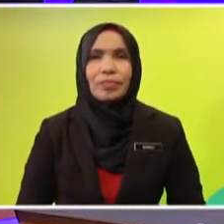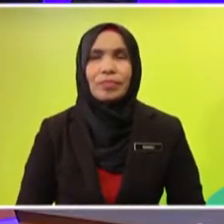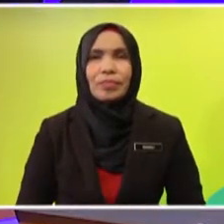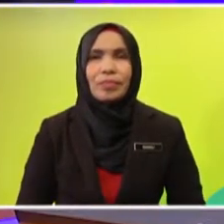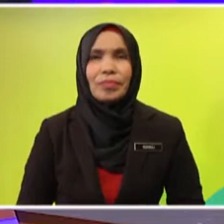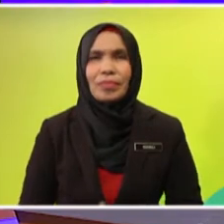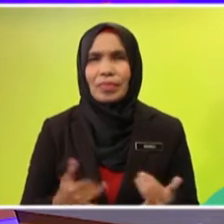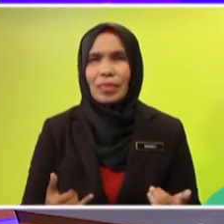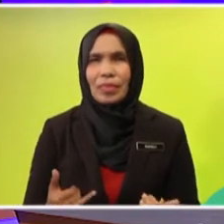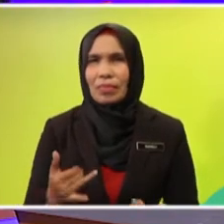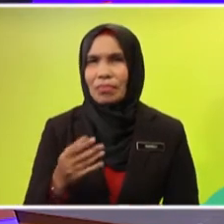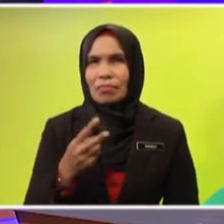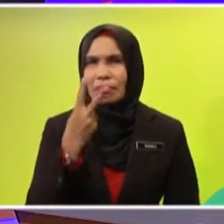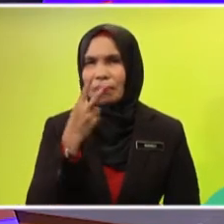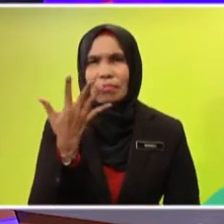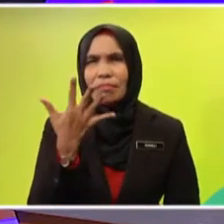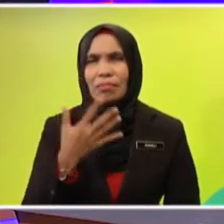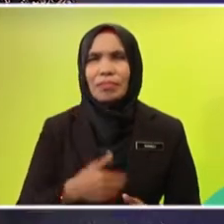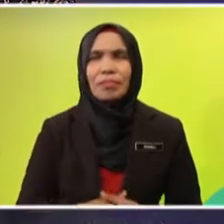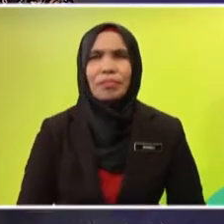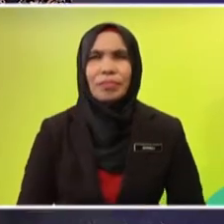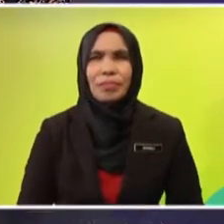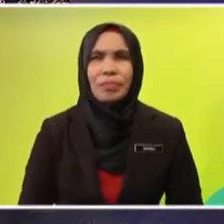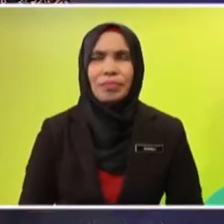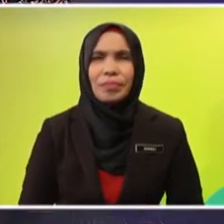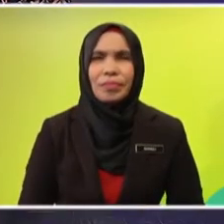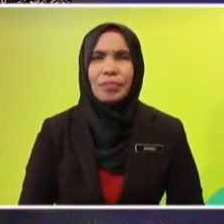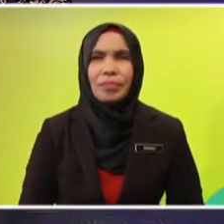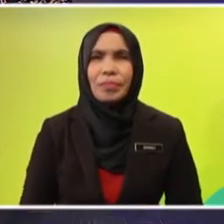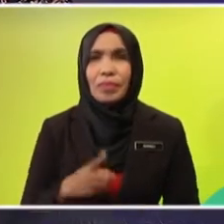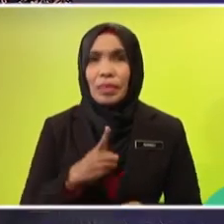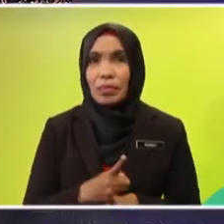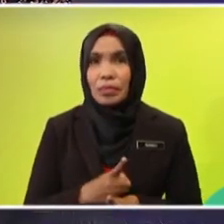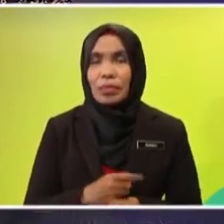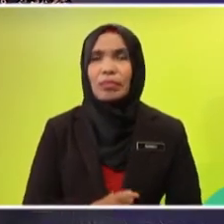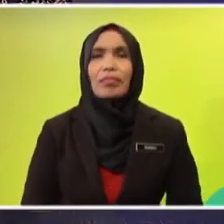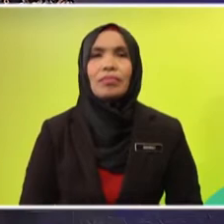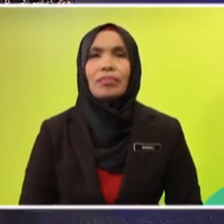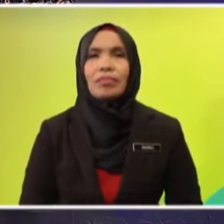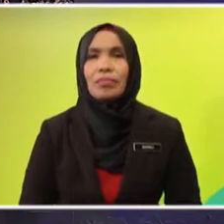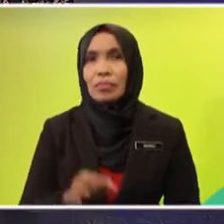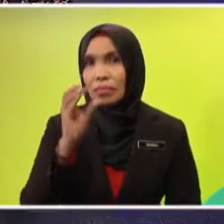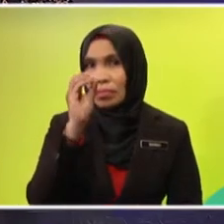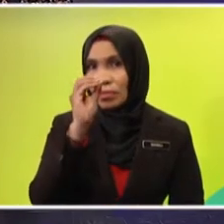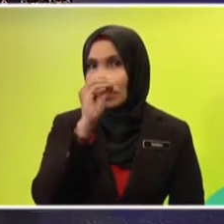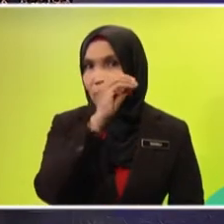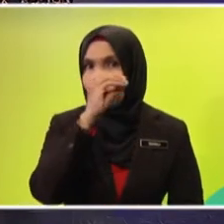tak mampu aku sukosongo kosong saja betul ya soalnya mewakili sifat-sifat